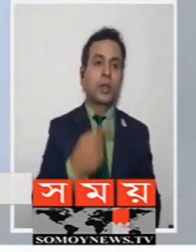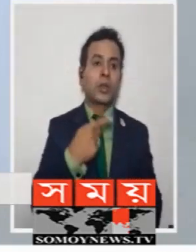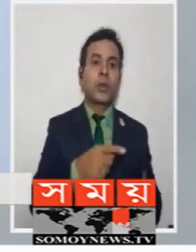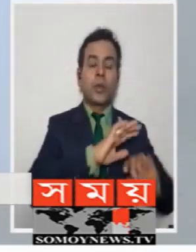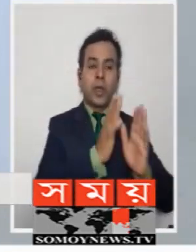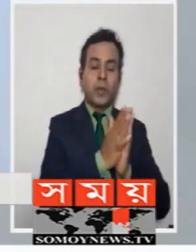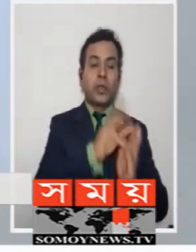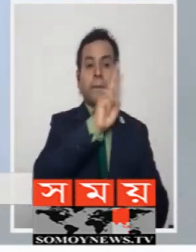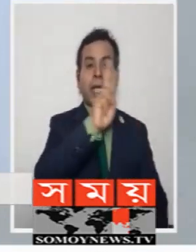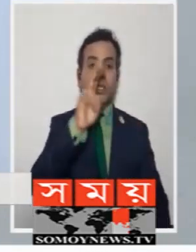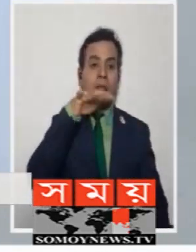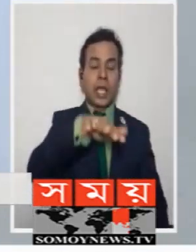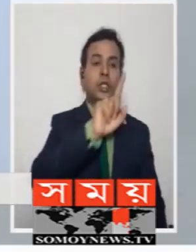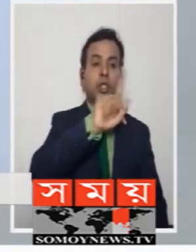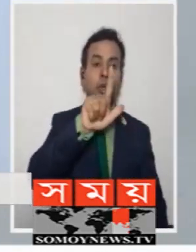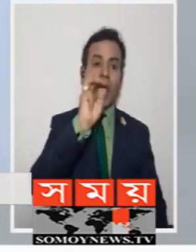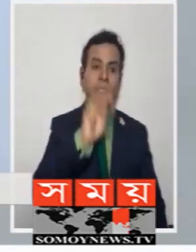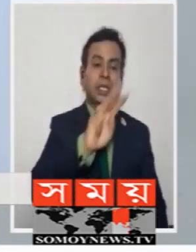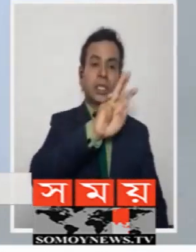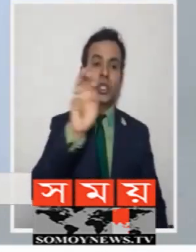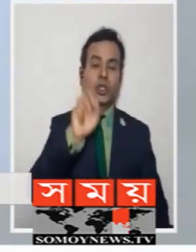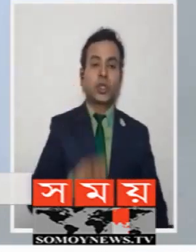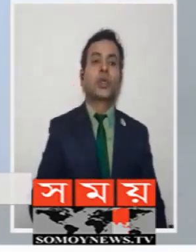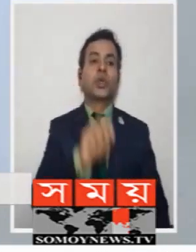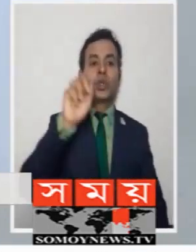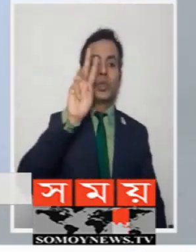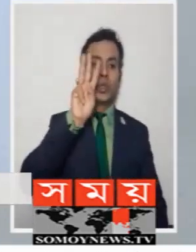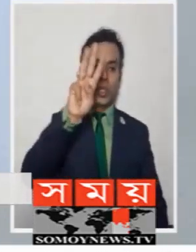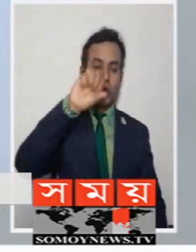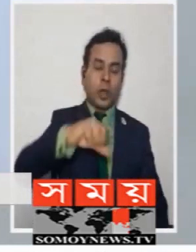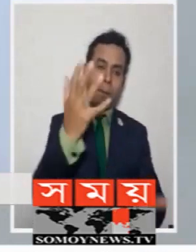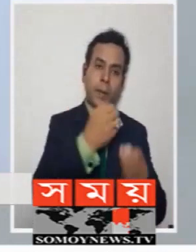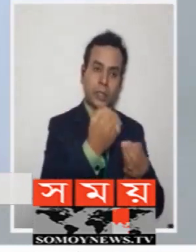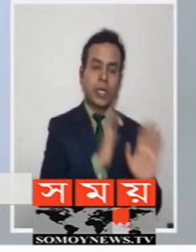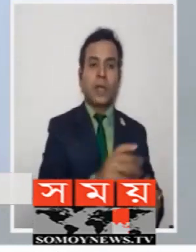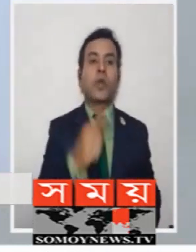22,17,339টি এবং বিতরণ হয়েছে 24 ঘন্টায় 30,120টি এবং এ পর্যন্ত